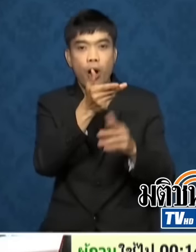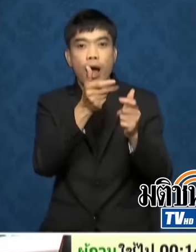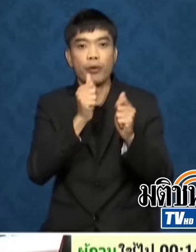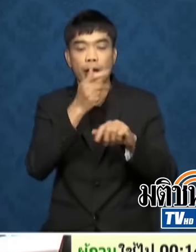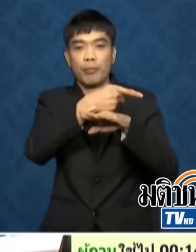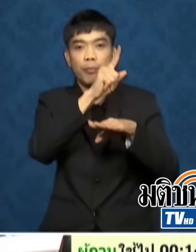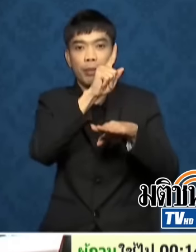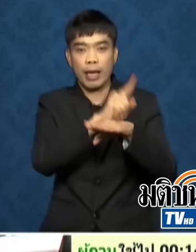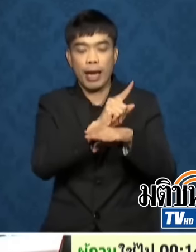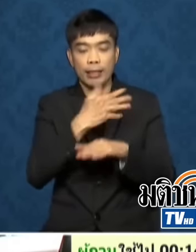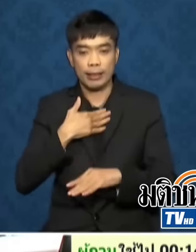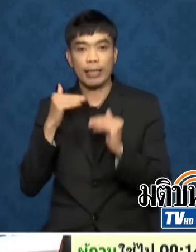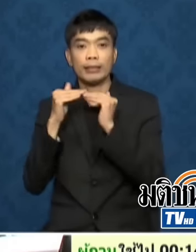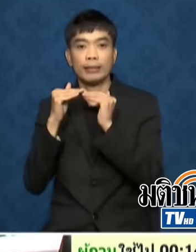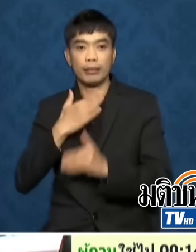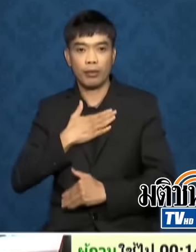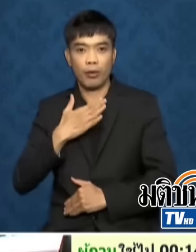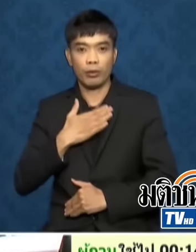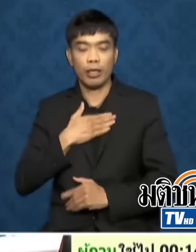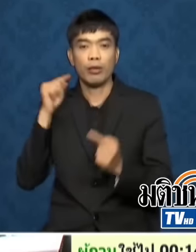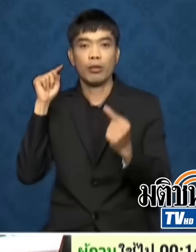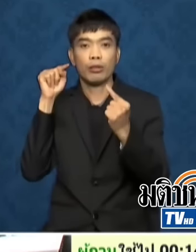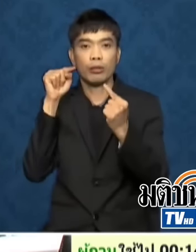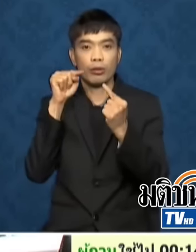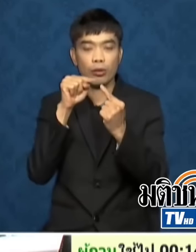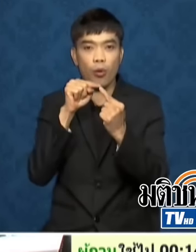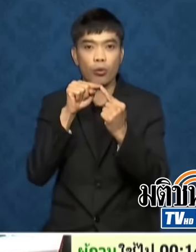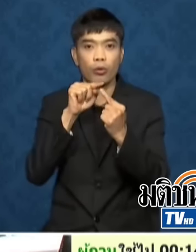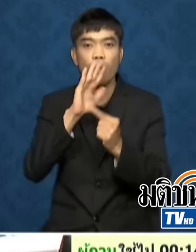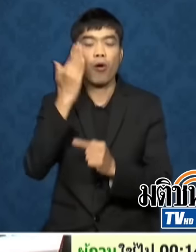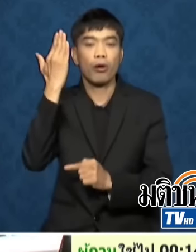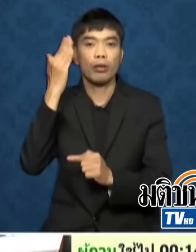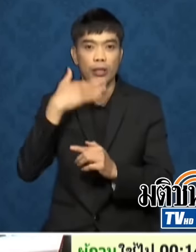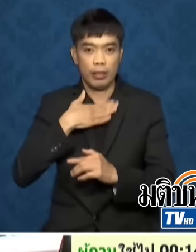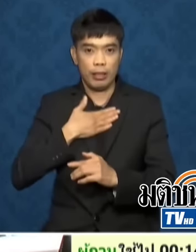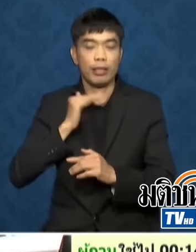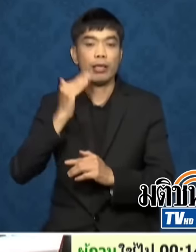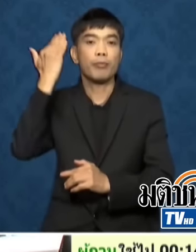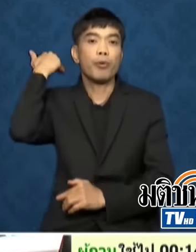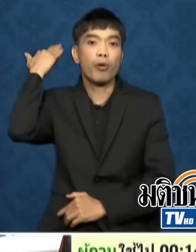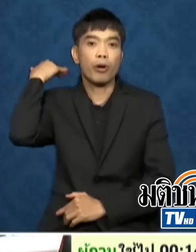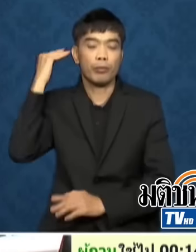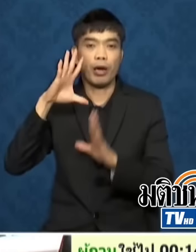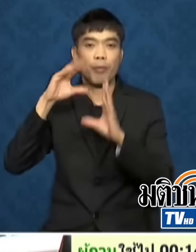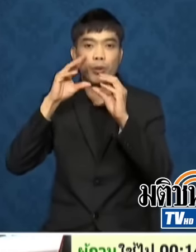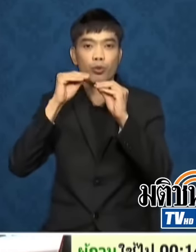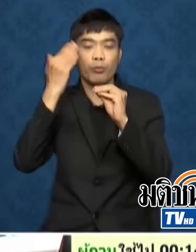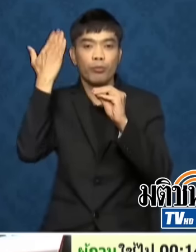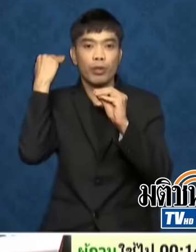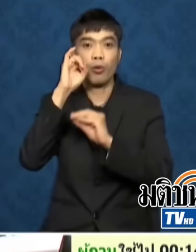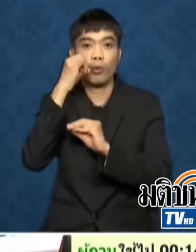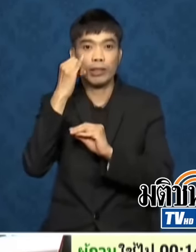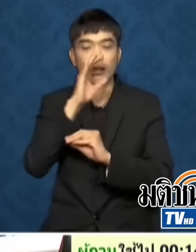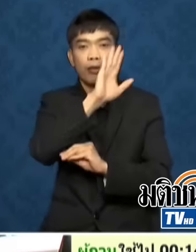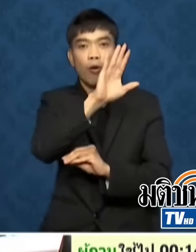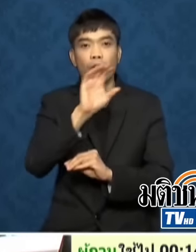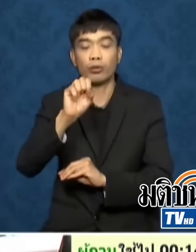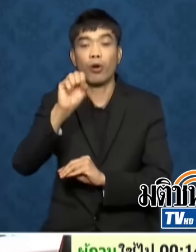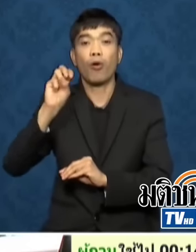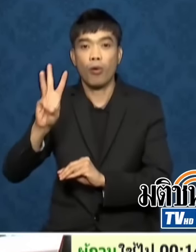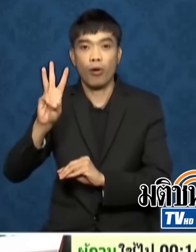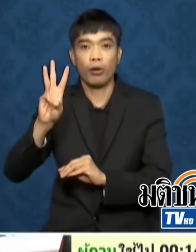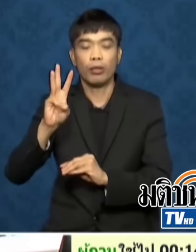าใช้สิทธิ์พาดพิงเลยไปถึงการอภิปรายเมื่อวันจันทร์ที่ผ่านมาในการประชุมอภิปรายทั่วไปของวุฒิสมาชิกด้วย